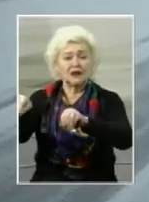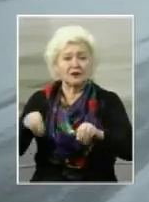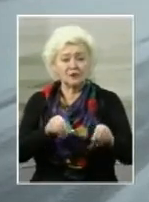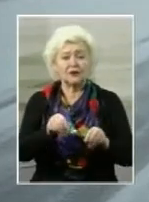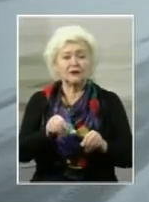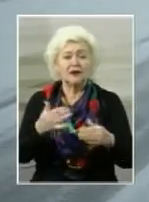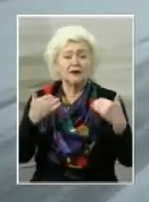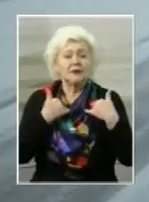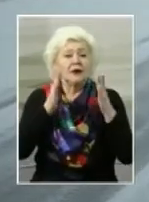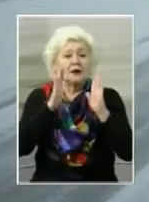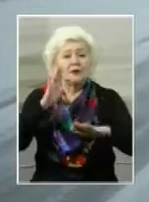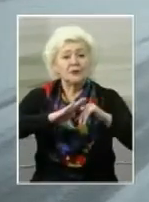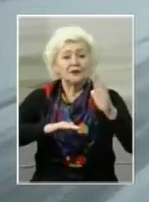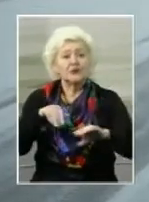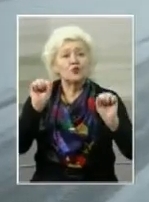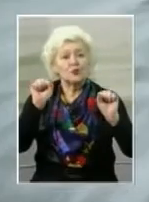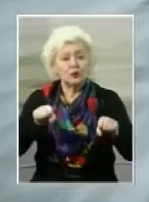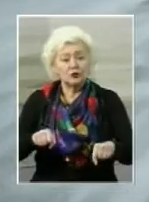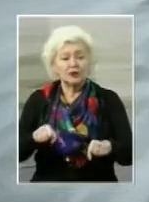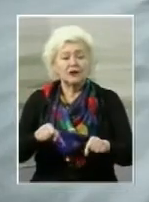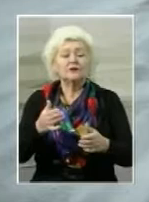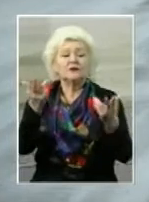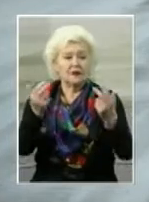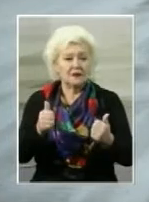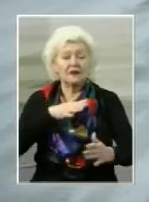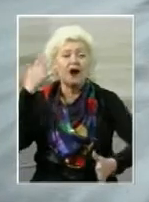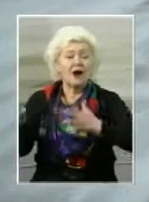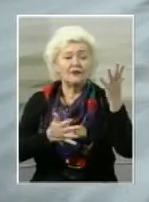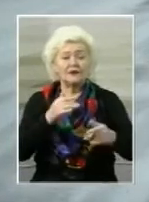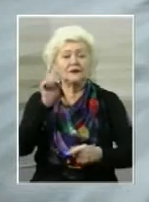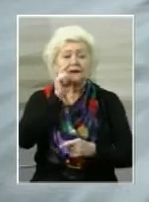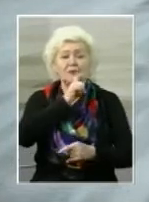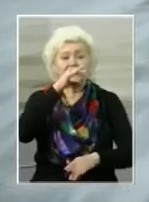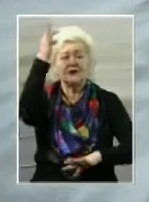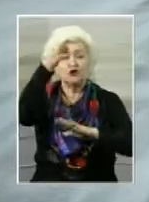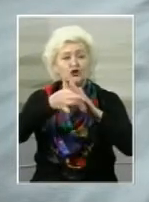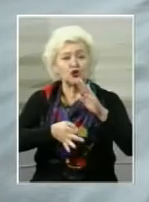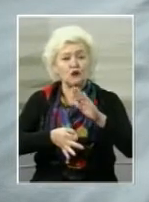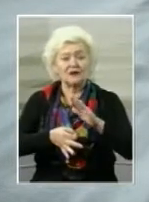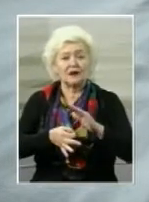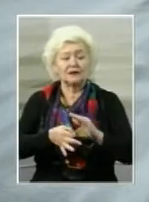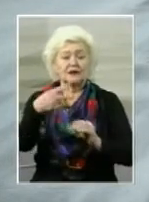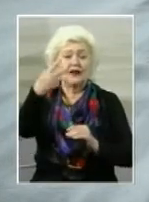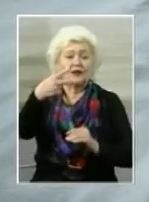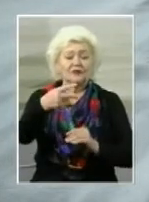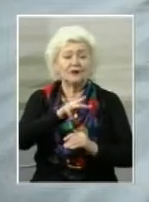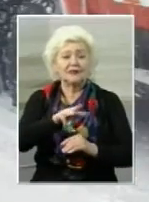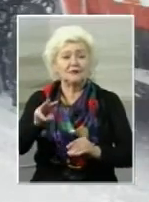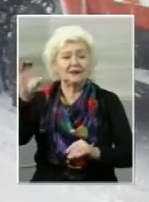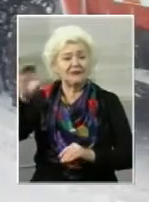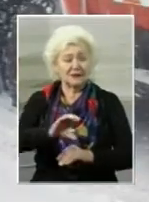високої прохідної можливості. Зараз вітер у нас північно-західний, десь 20 метрів на секунду.